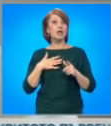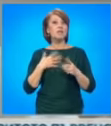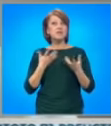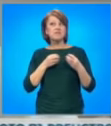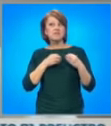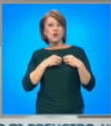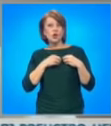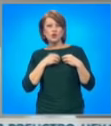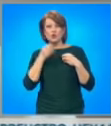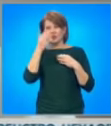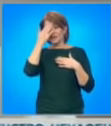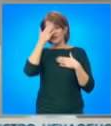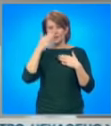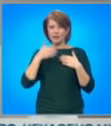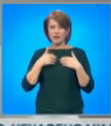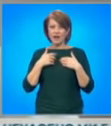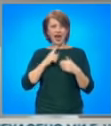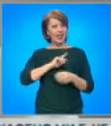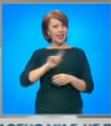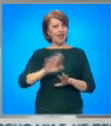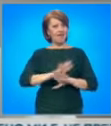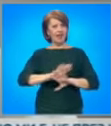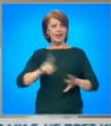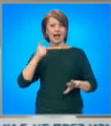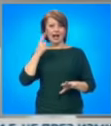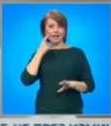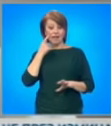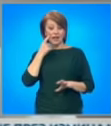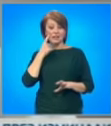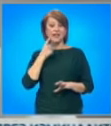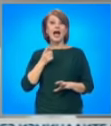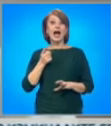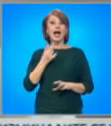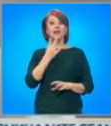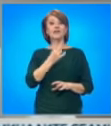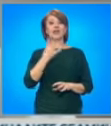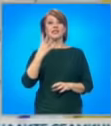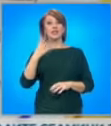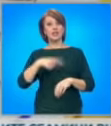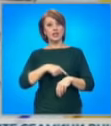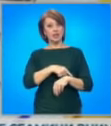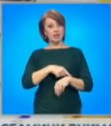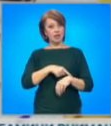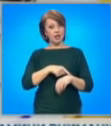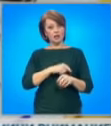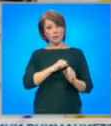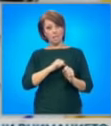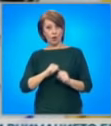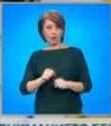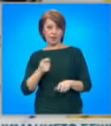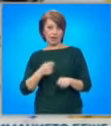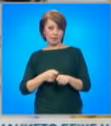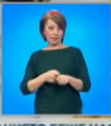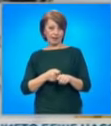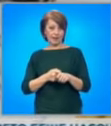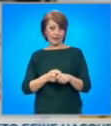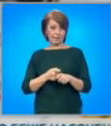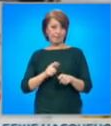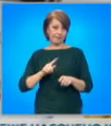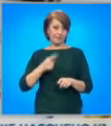веднага. Изчакайте поне 24 часа и в този период се самоизолирайте. На следващия ден направете бърз